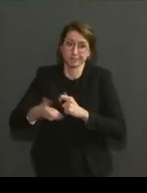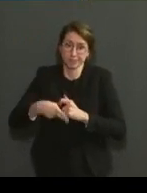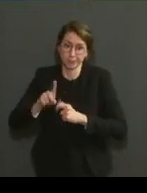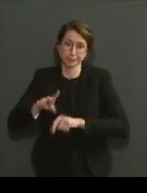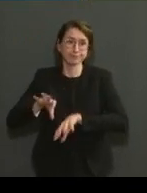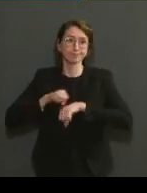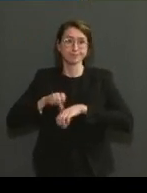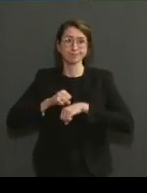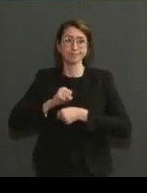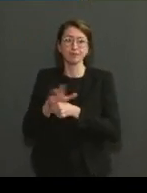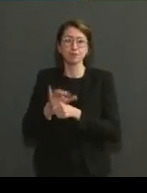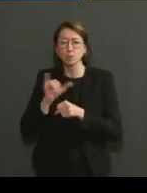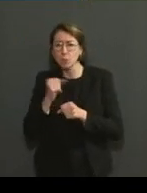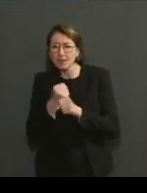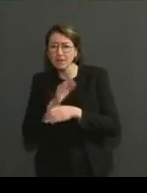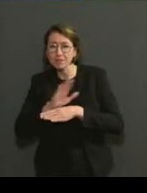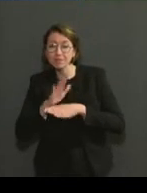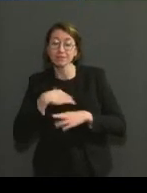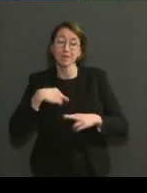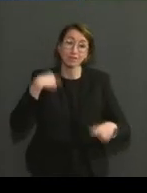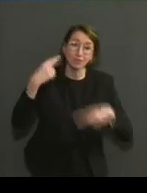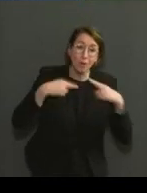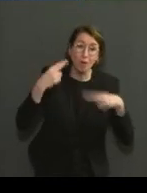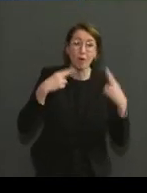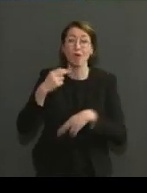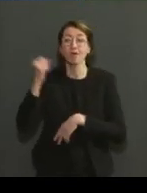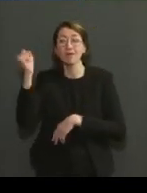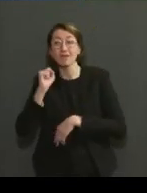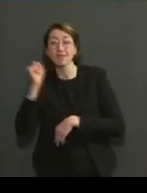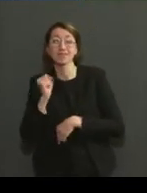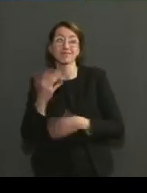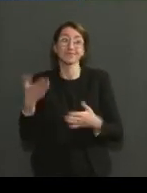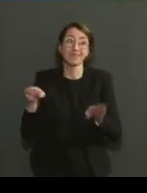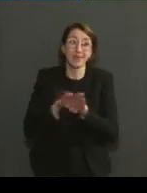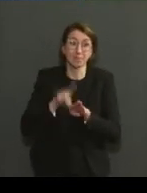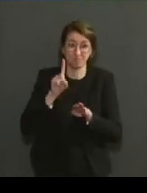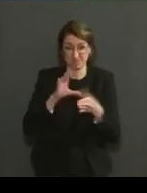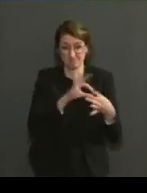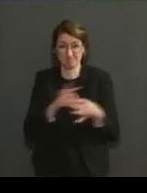l'ORECA par exemple, mais le travail est un des points de départ potentiels lui aussi.